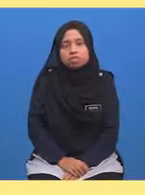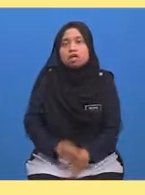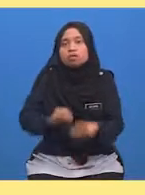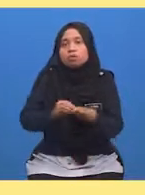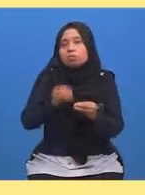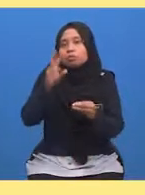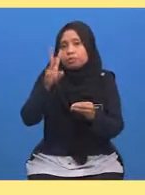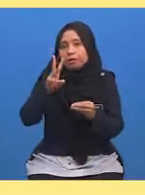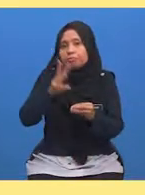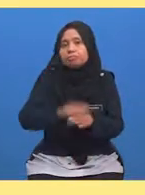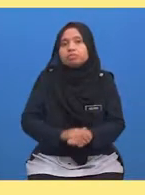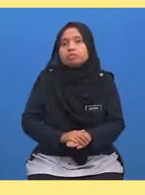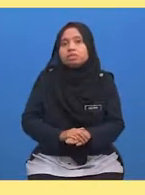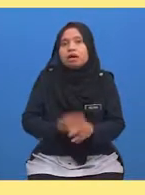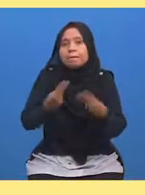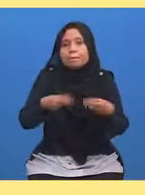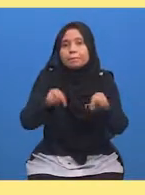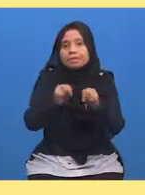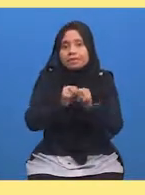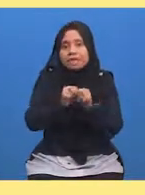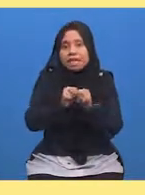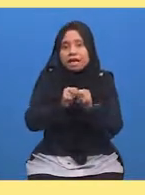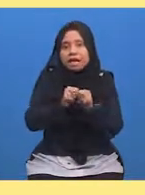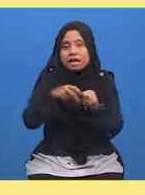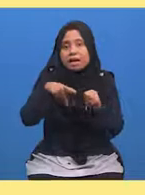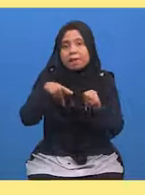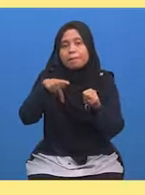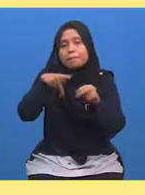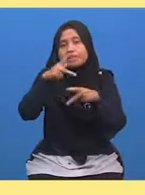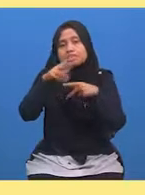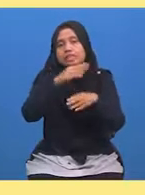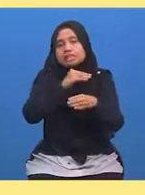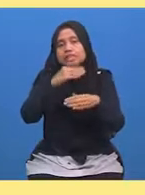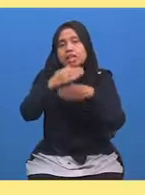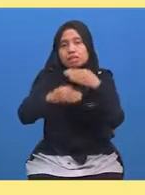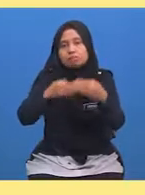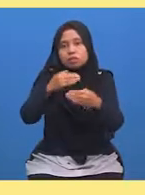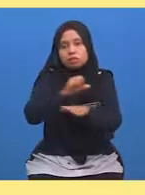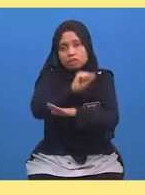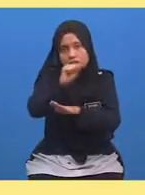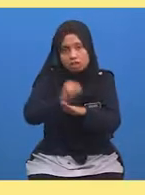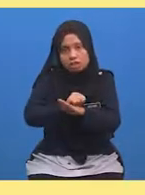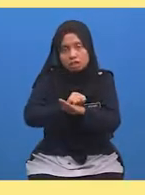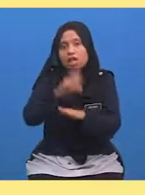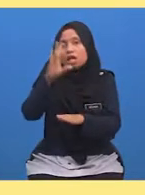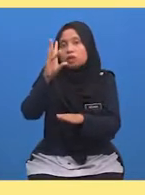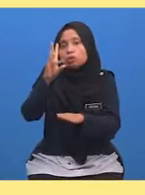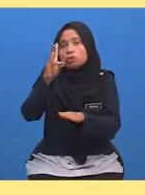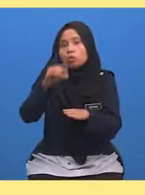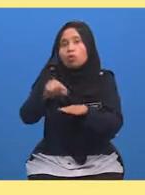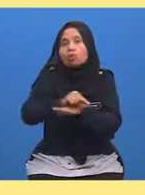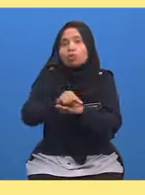keenam, menilai prestasi dan kemajuan syarikat. Ketujuh,